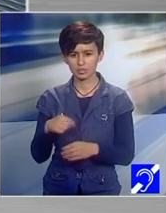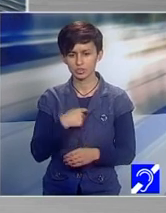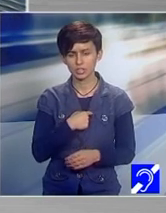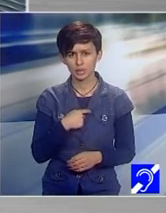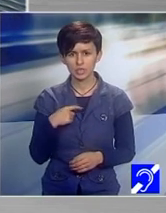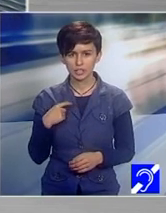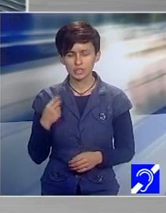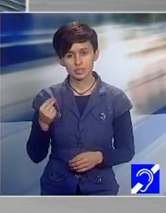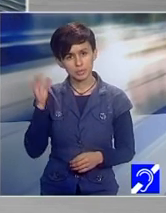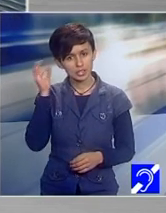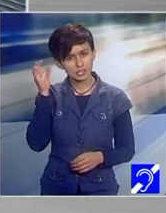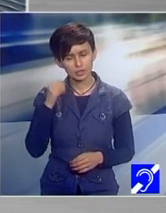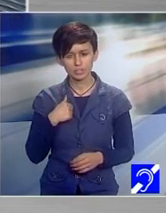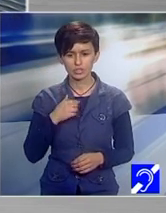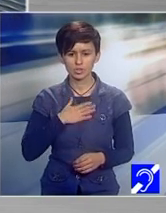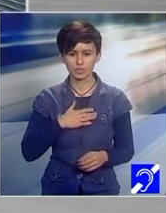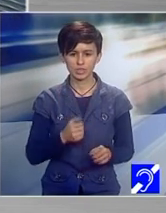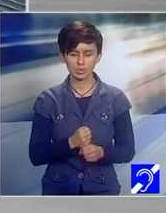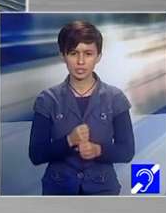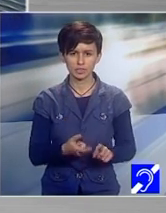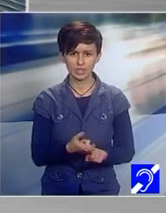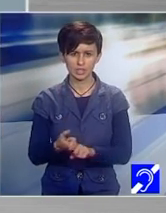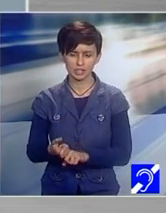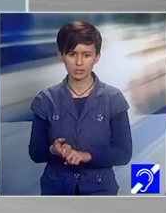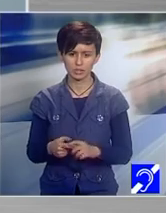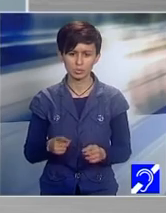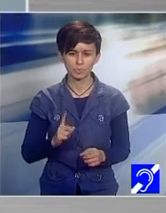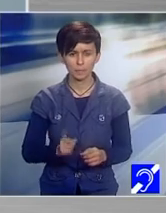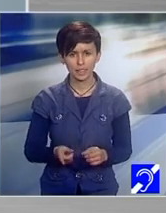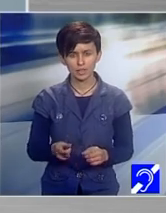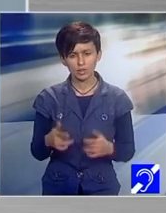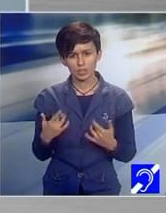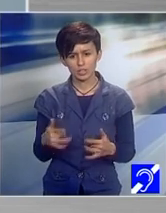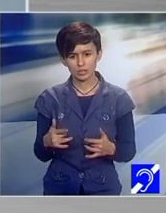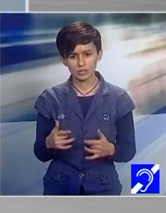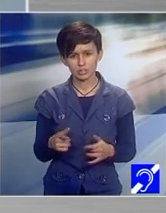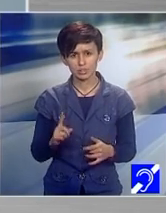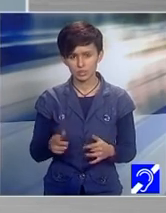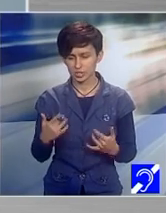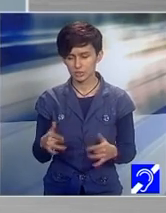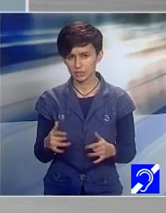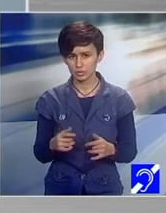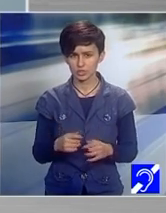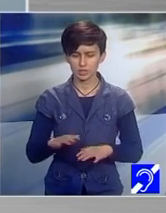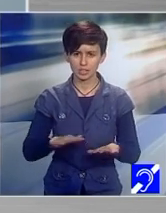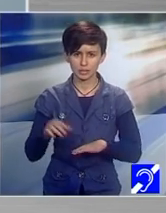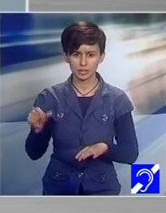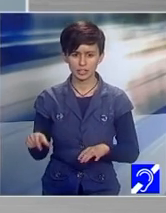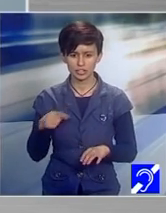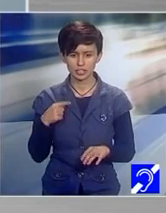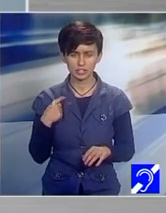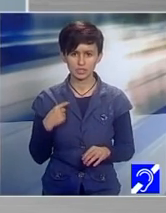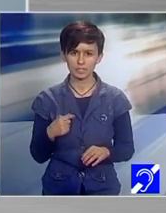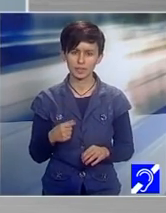fac legătura cu noua ordonanță de urgențe care a fost dată, tocmai managerii să fie strict specializați, să